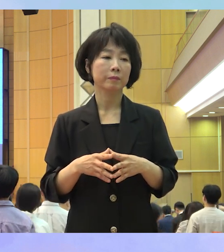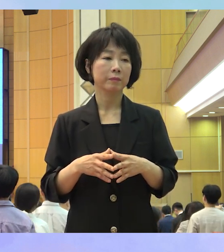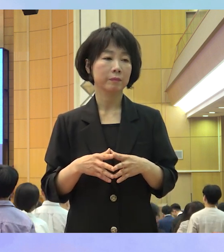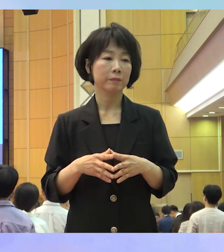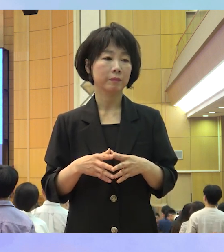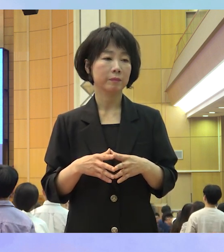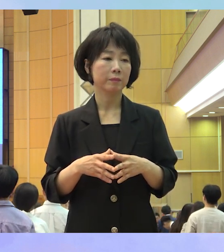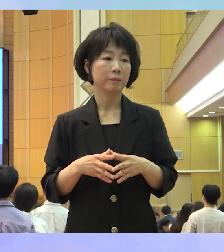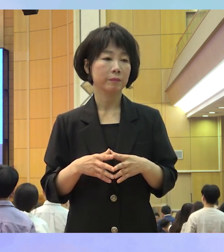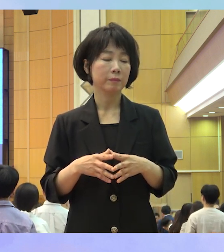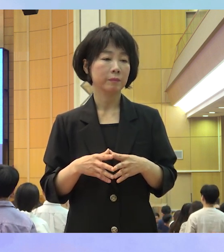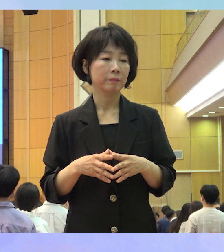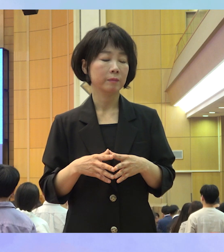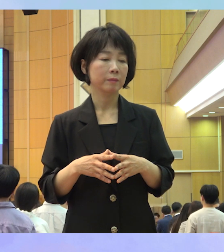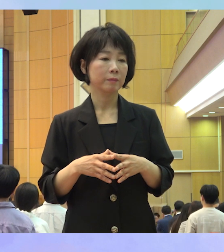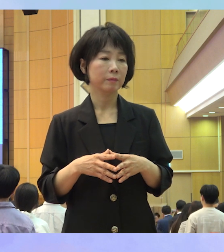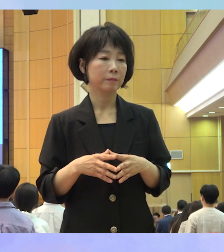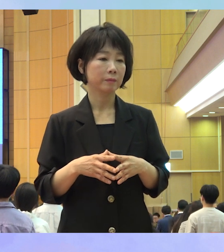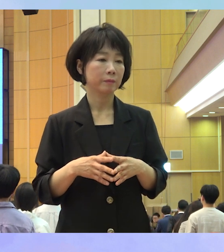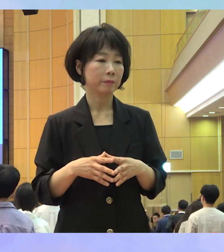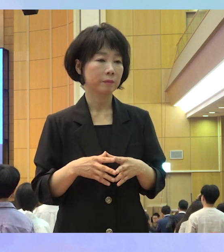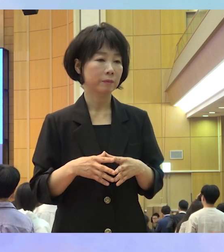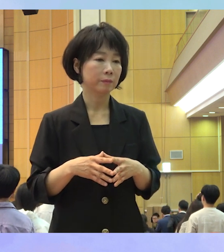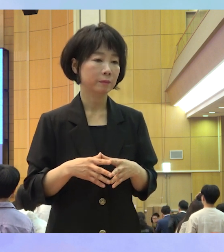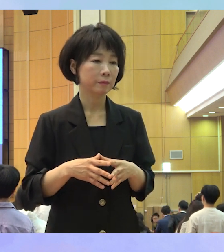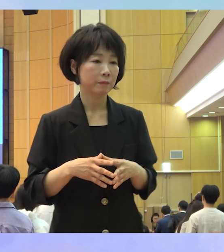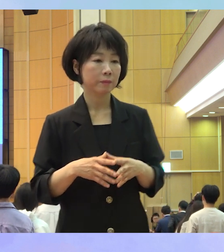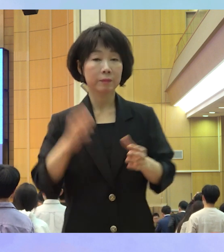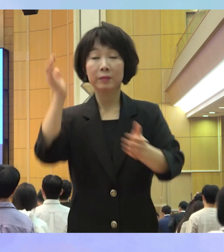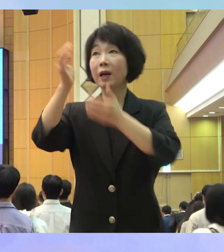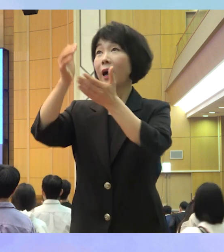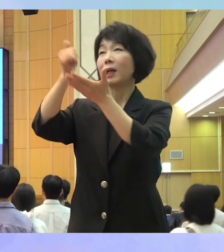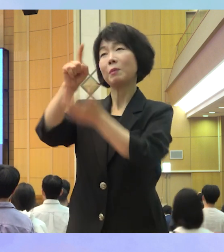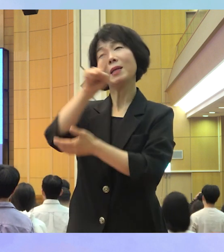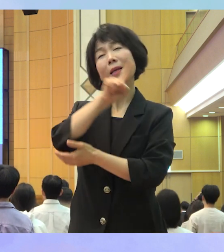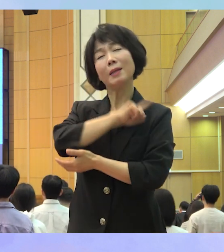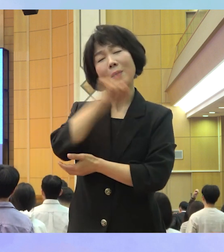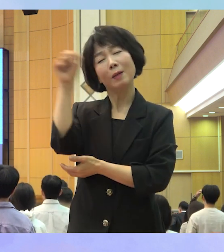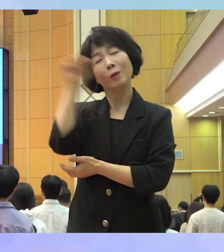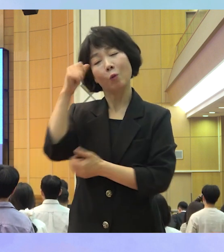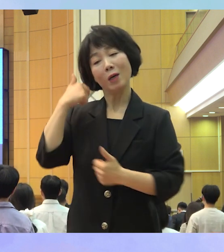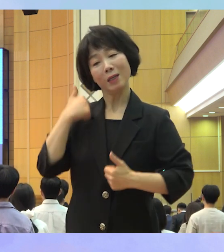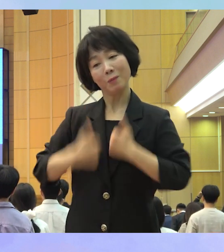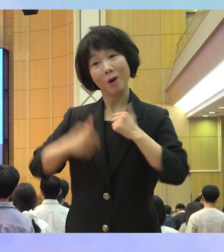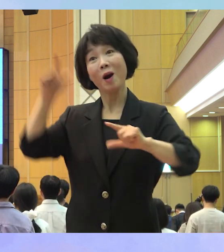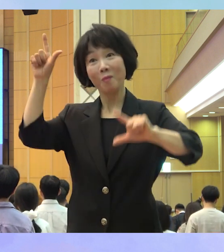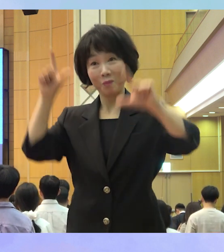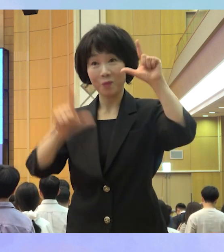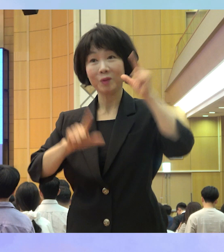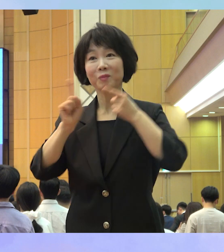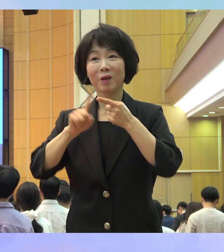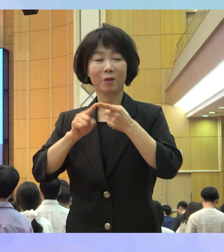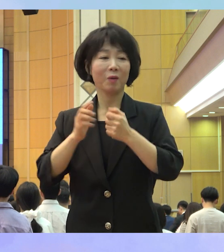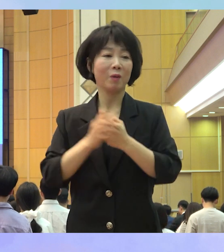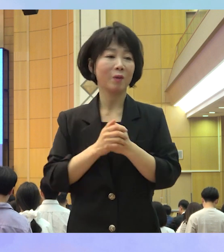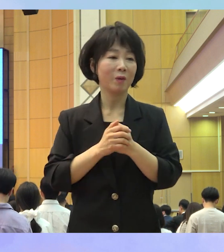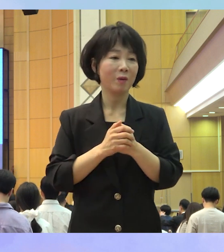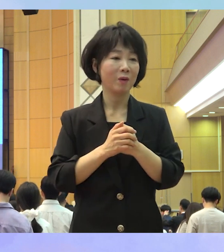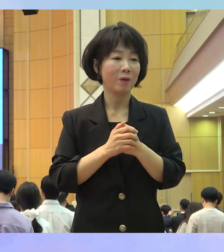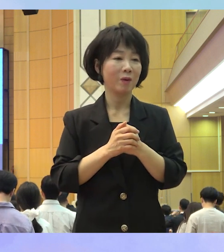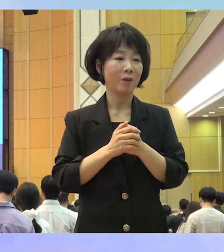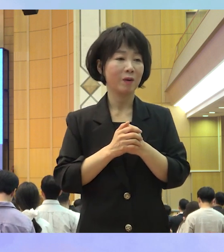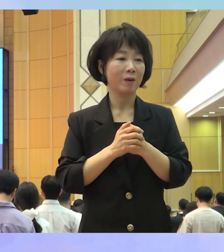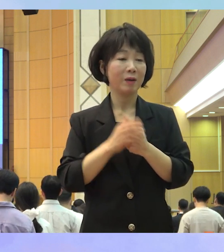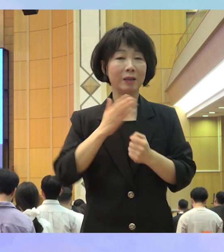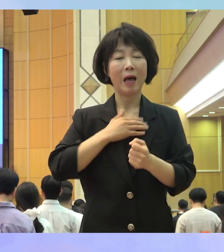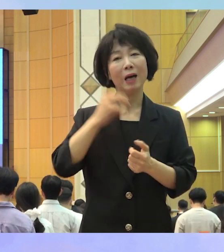영상물에서도 나왔지만 주님이 기뻐하시는 건 과연 뭘까요? 뭐 이렇게 생각해 본 적 있나요? 라고 했죠. 그래서 오늘은 나 주님의